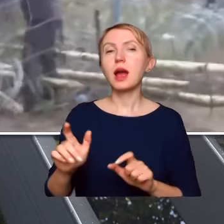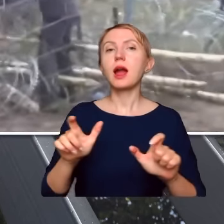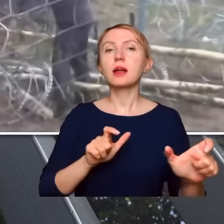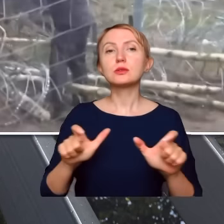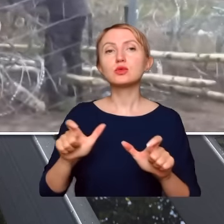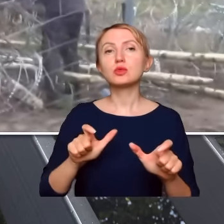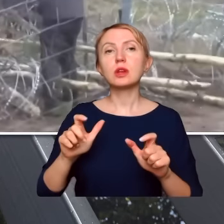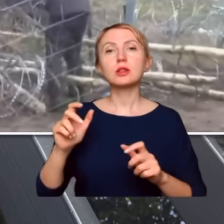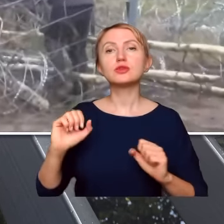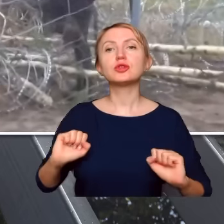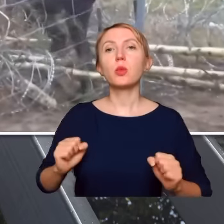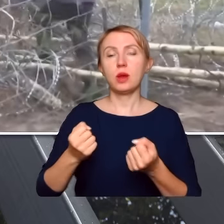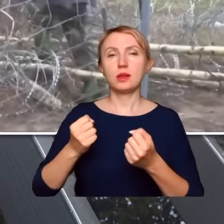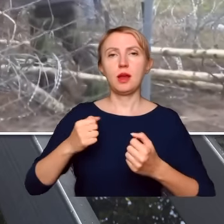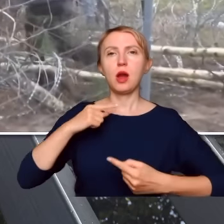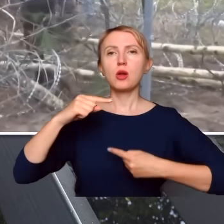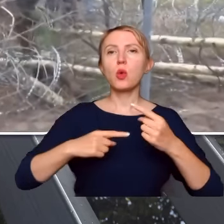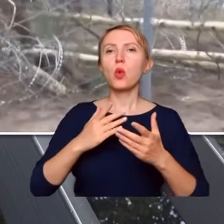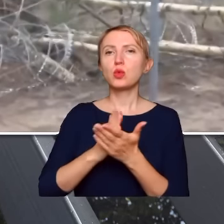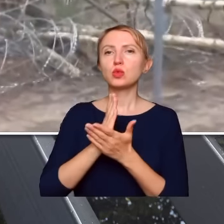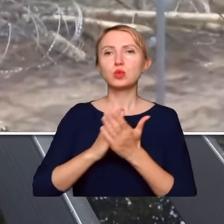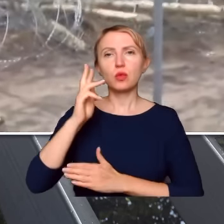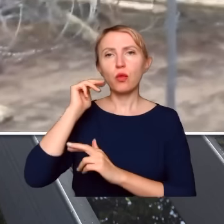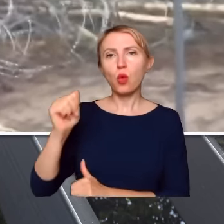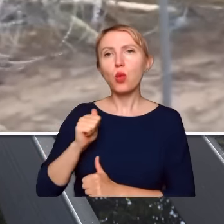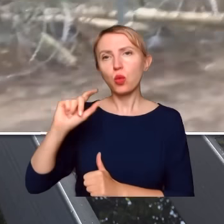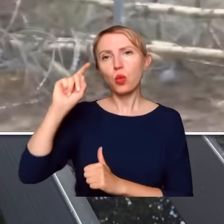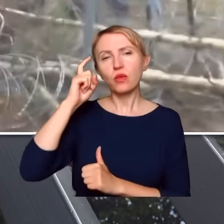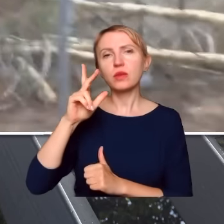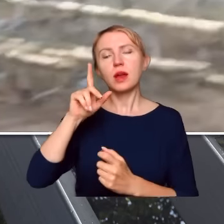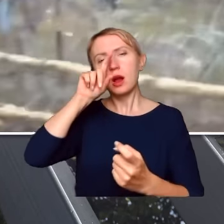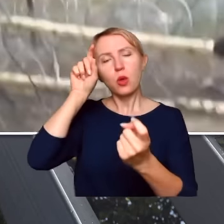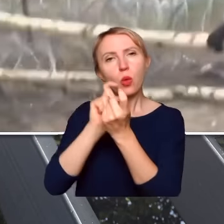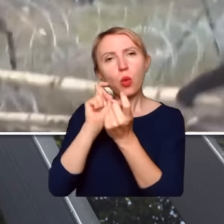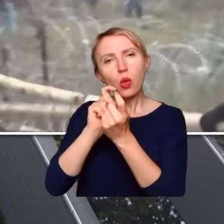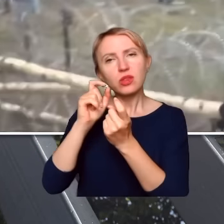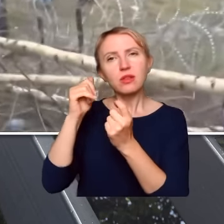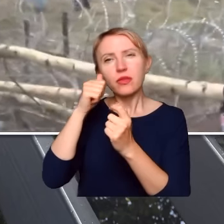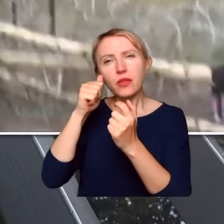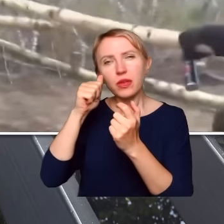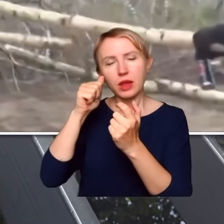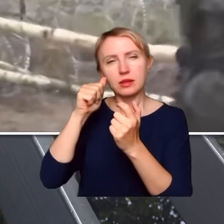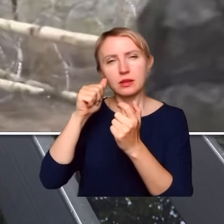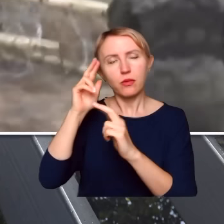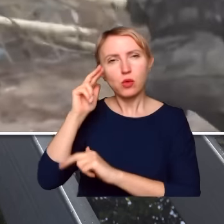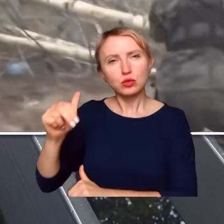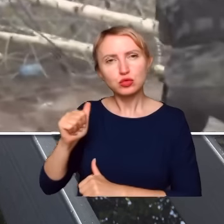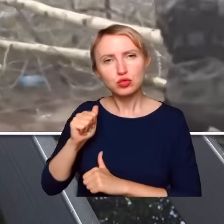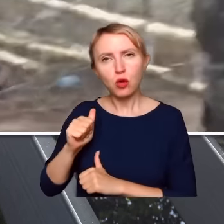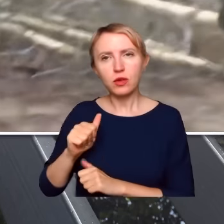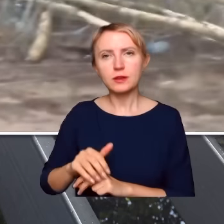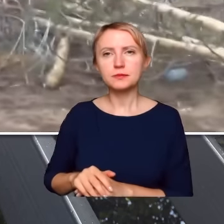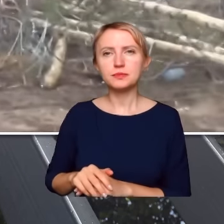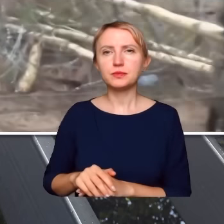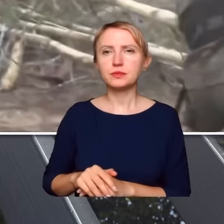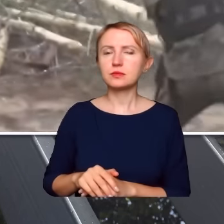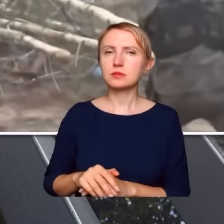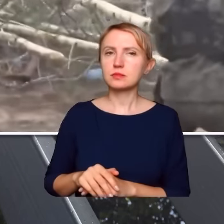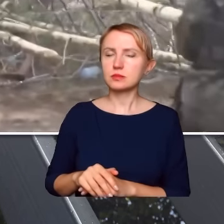czynnościami operacyjnymi służb wojskowych, głównie kontrwywiadu wojskowego. I proszę sobie wyobrazić, że od pewnego czasu, o ile